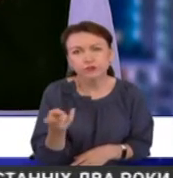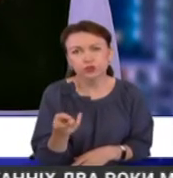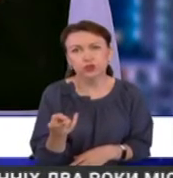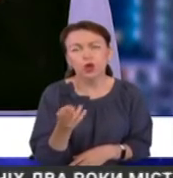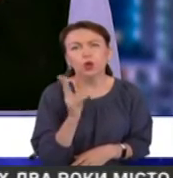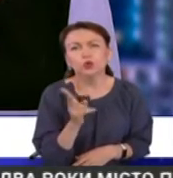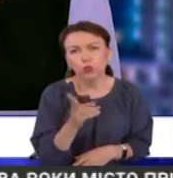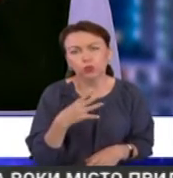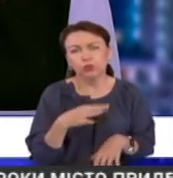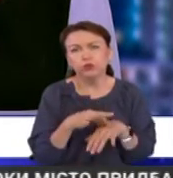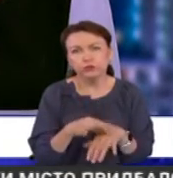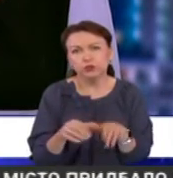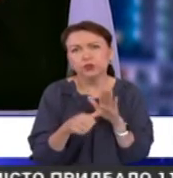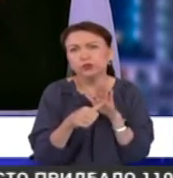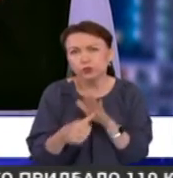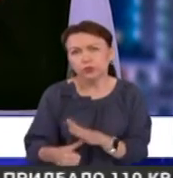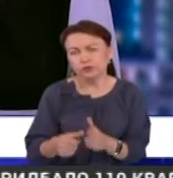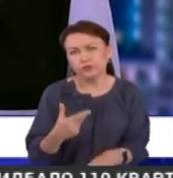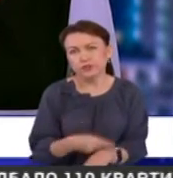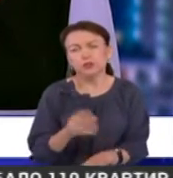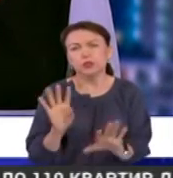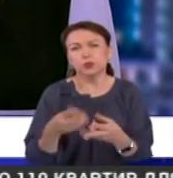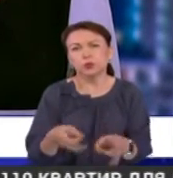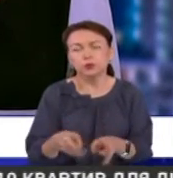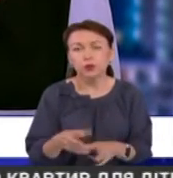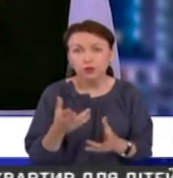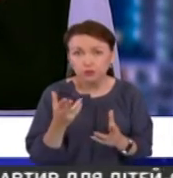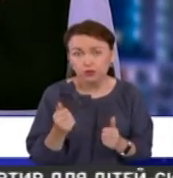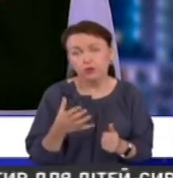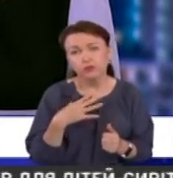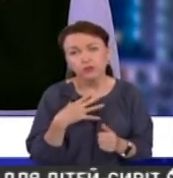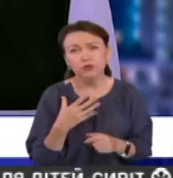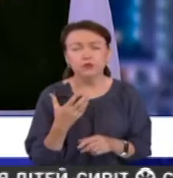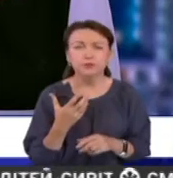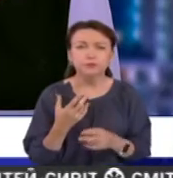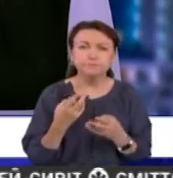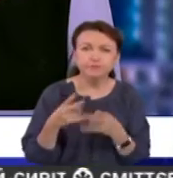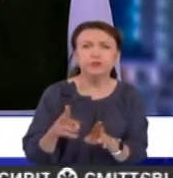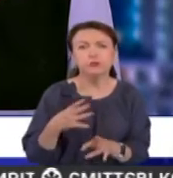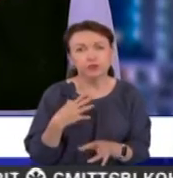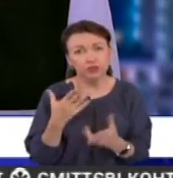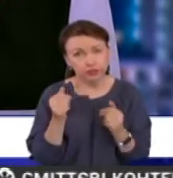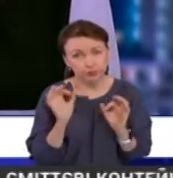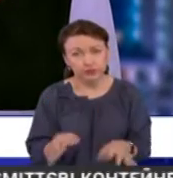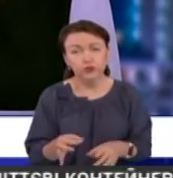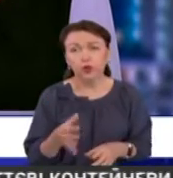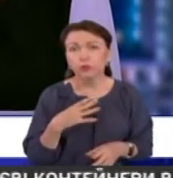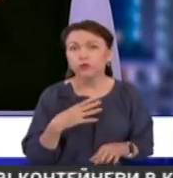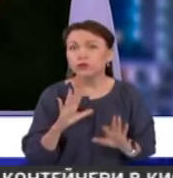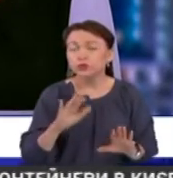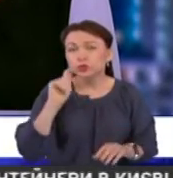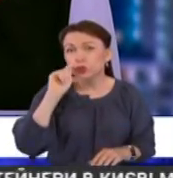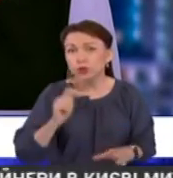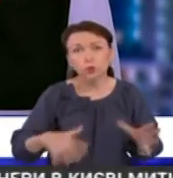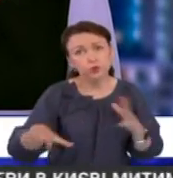була проведена робота з дискредитації вакцинації. Так, побічні ефекти бувають, це правда, але вони бувають не тільки в Україні, бувають